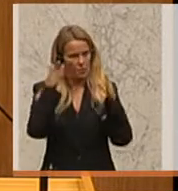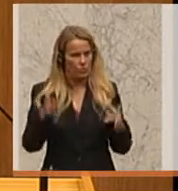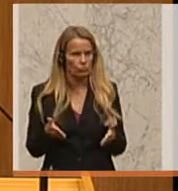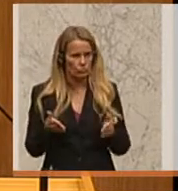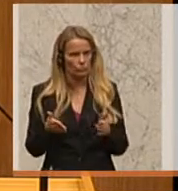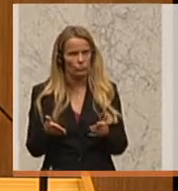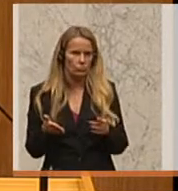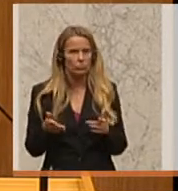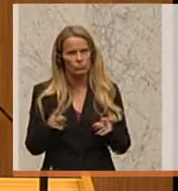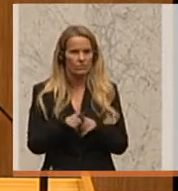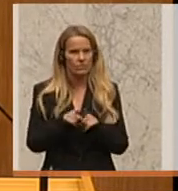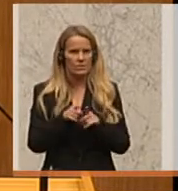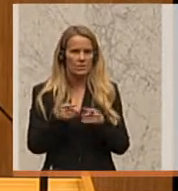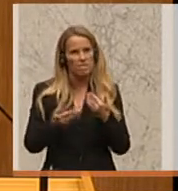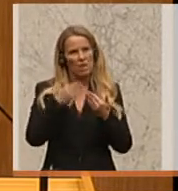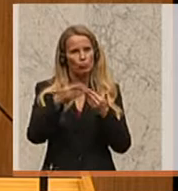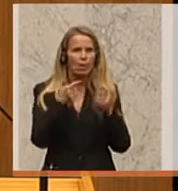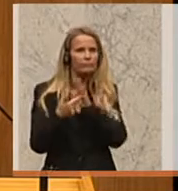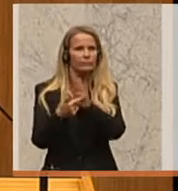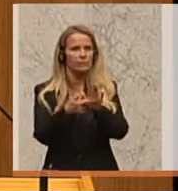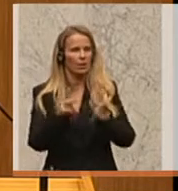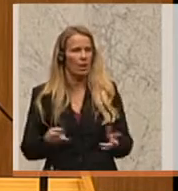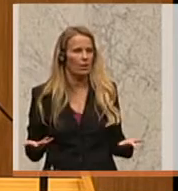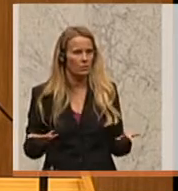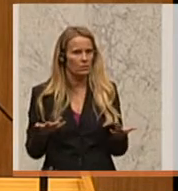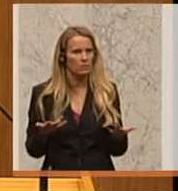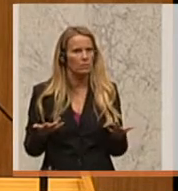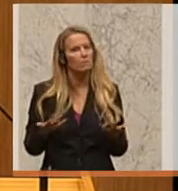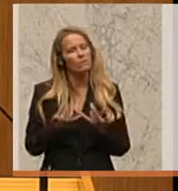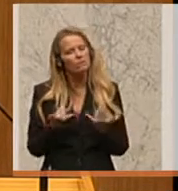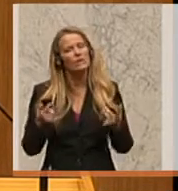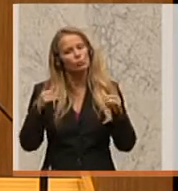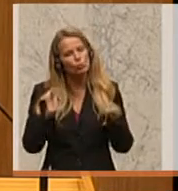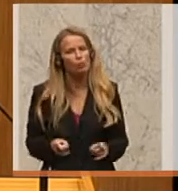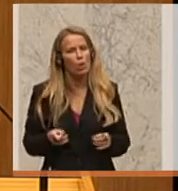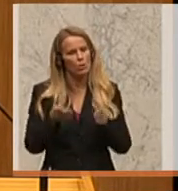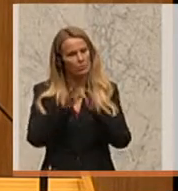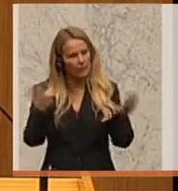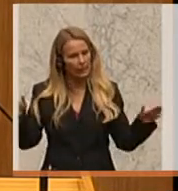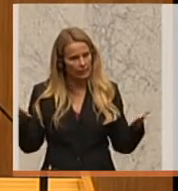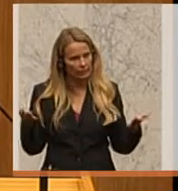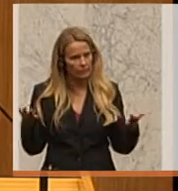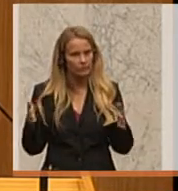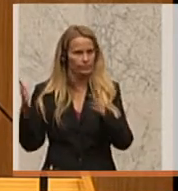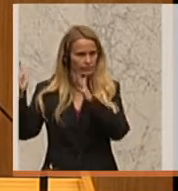ein Paradebeispiel, wie es sein sollte, nämlich ein Beispiel, dass es auch